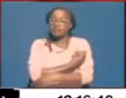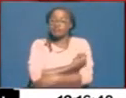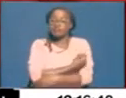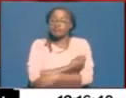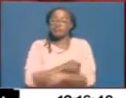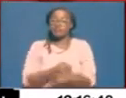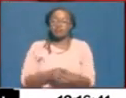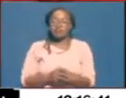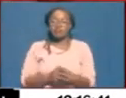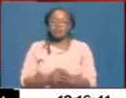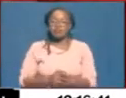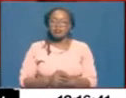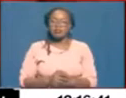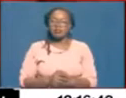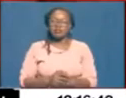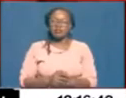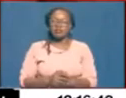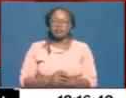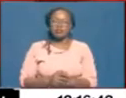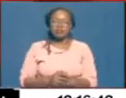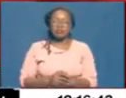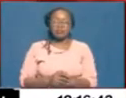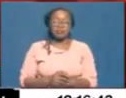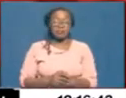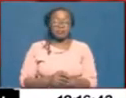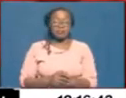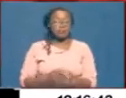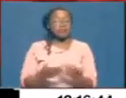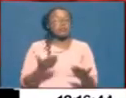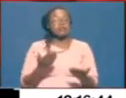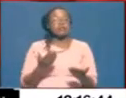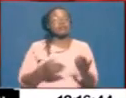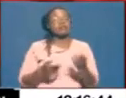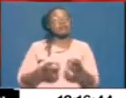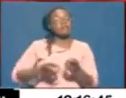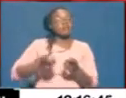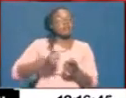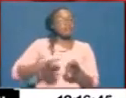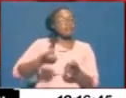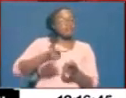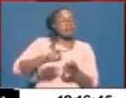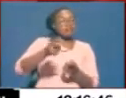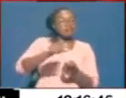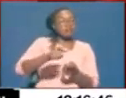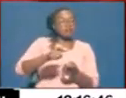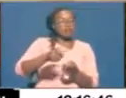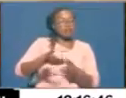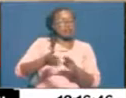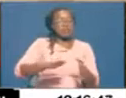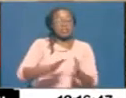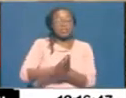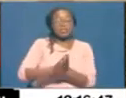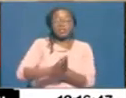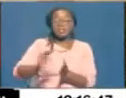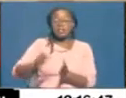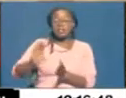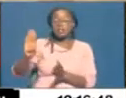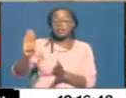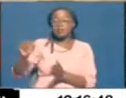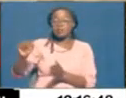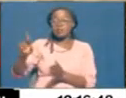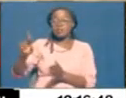Kupuuzwa kwa chanjo dhidi ya ugonjwa wa COVID-19 kumechangia ongezeko la idadi ya vifo katika kaunti ya Baringo. Kaunti hiyo inashikilia nafasi ya tatu